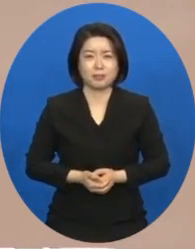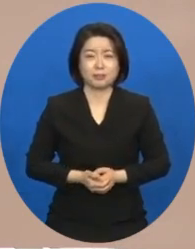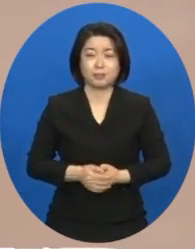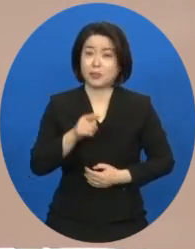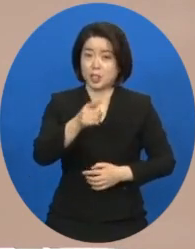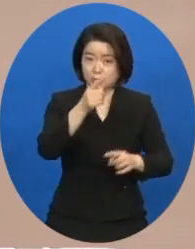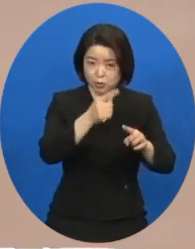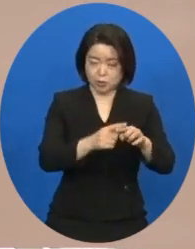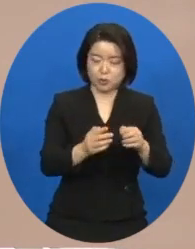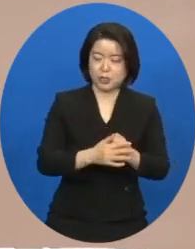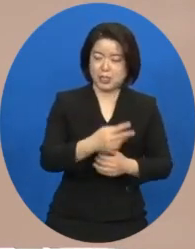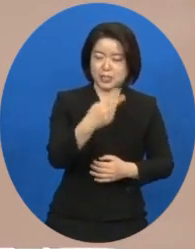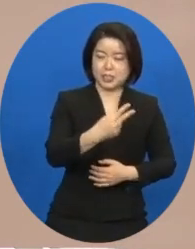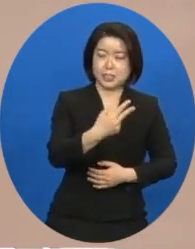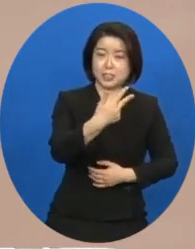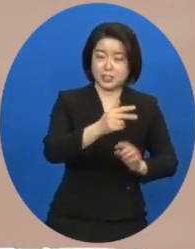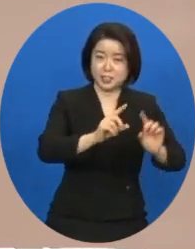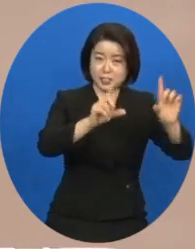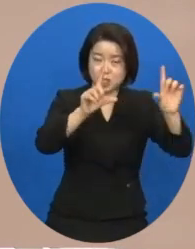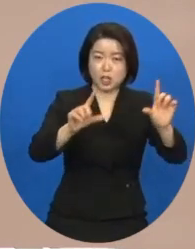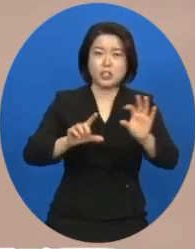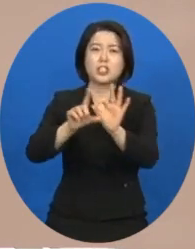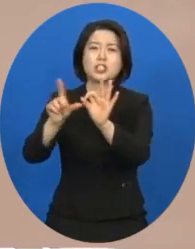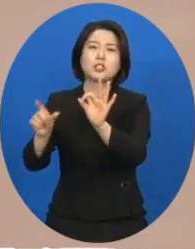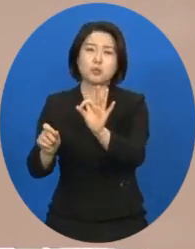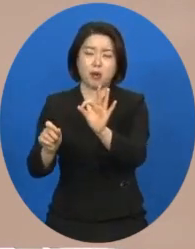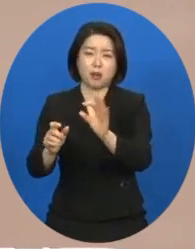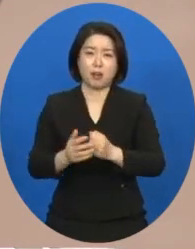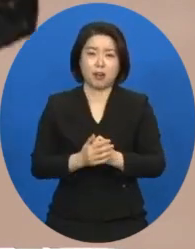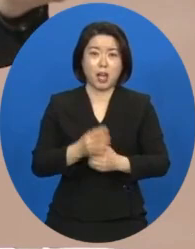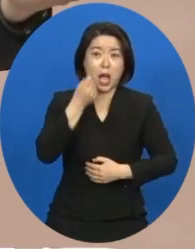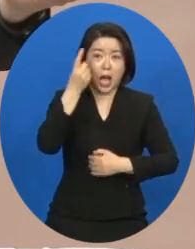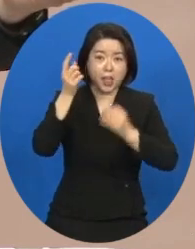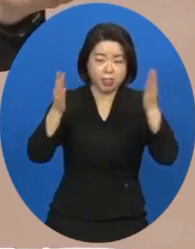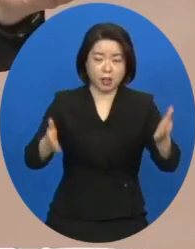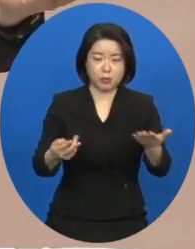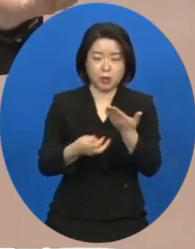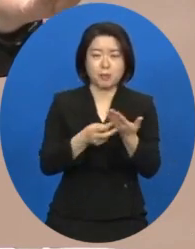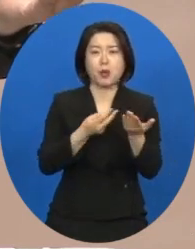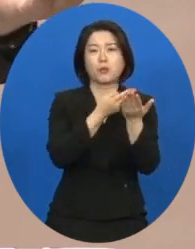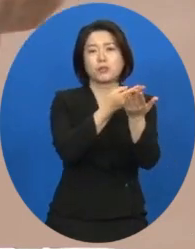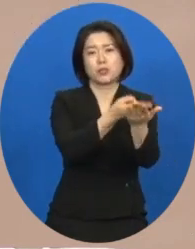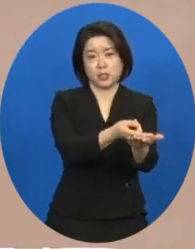그러다가 2007년 10월입니다. 한